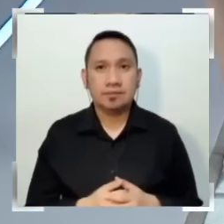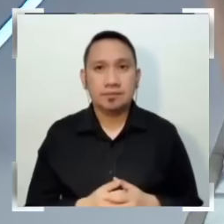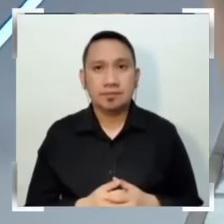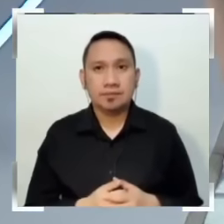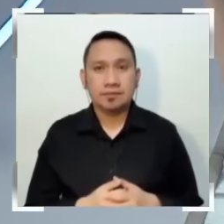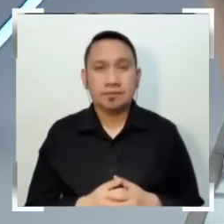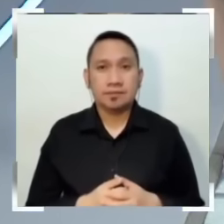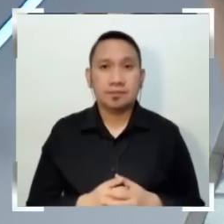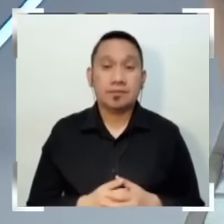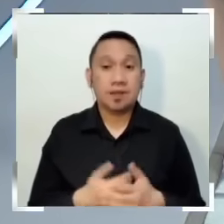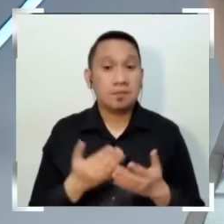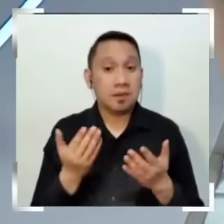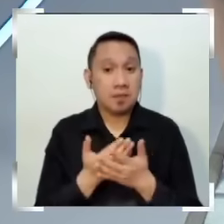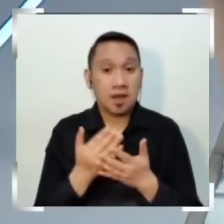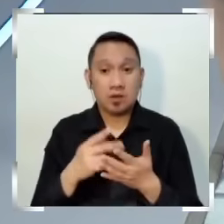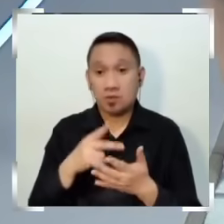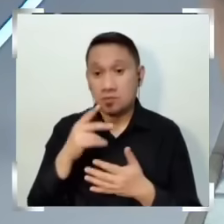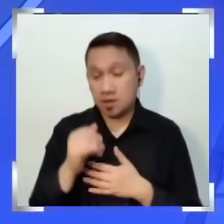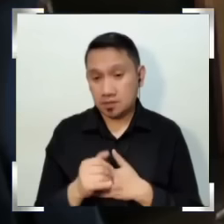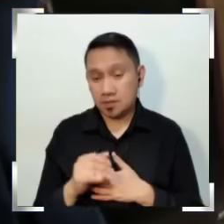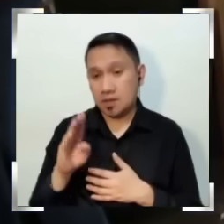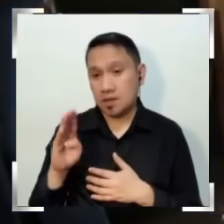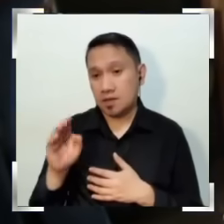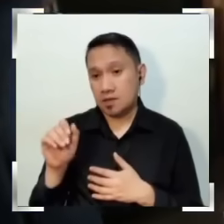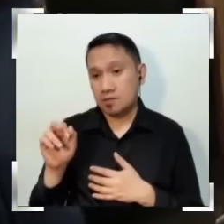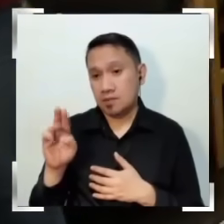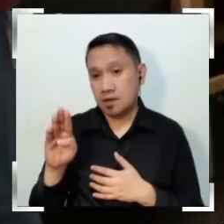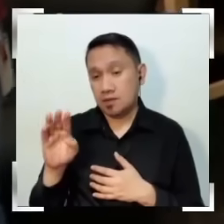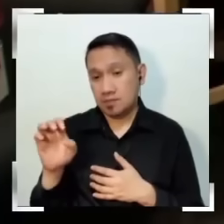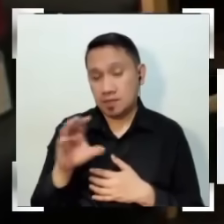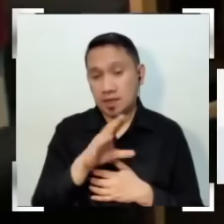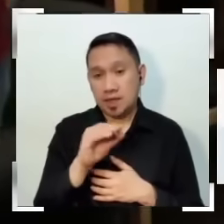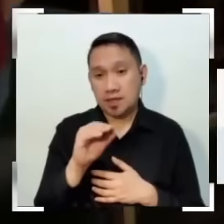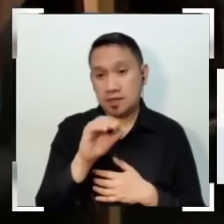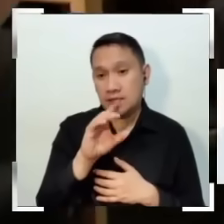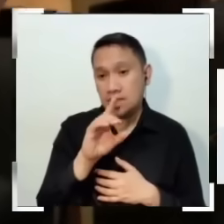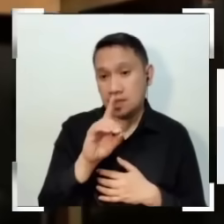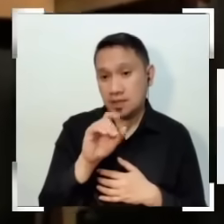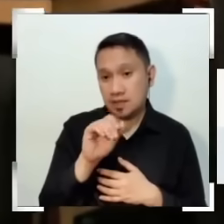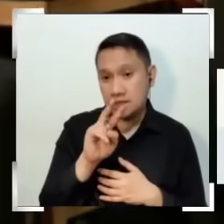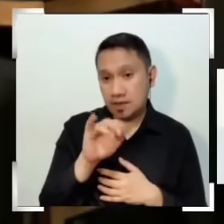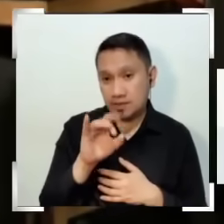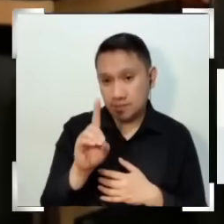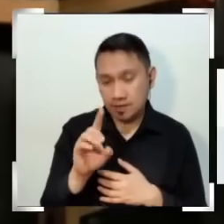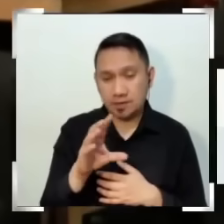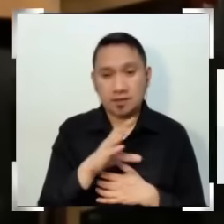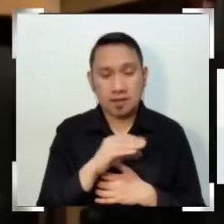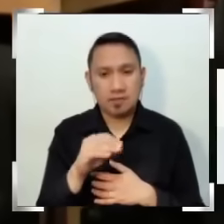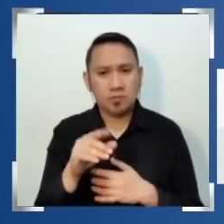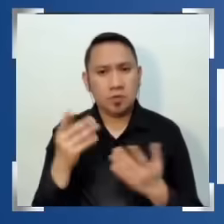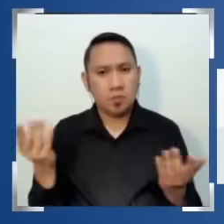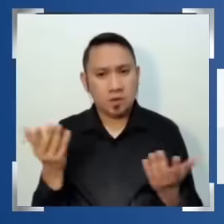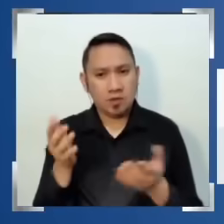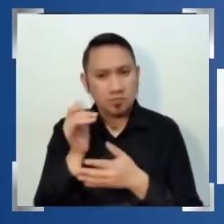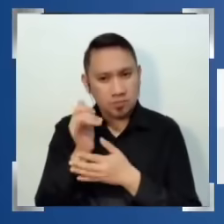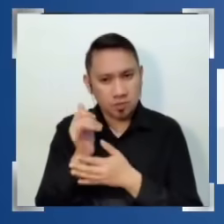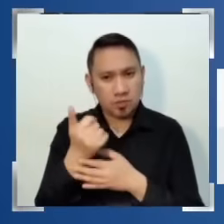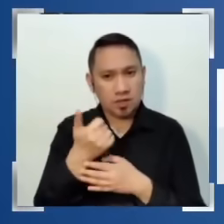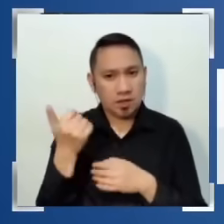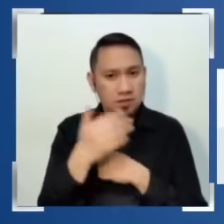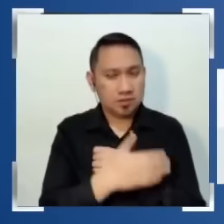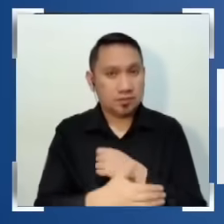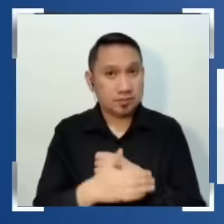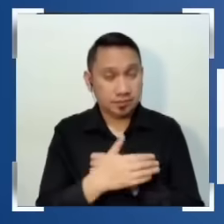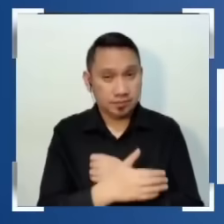May bagong project naman sina Barbie Fortesa at David Licauco. At ikinakasayan abroad. Sa isang IG post ng Sparkle